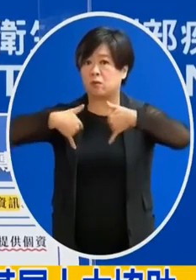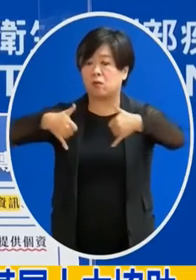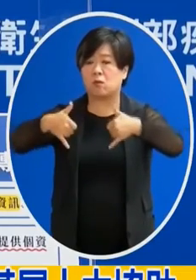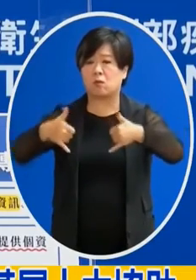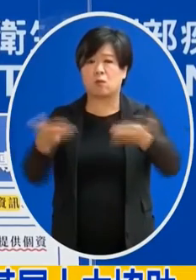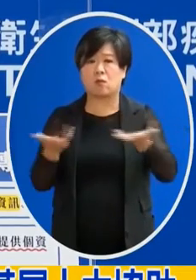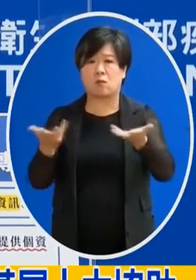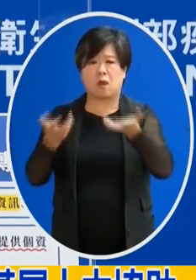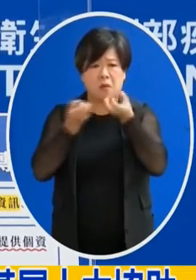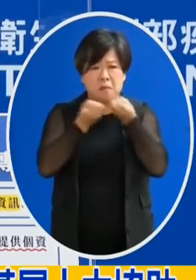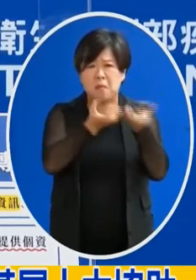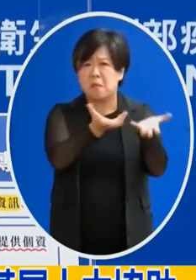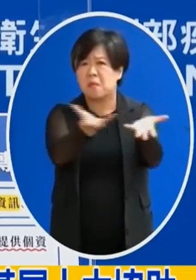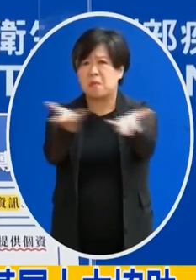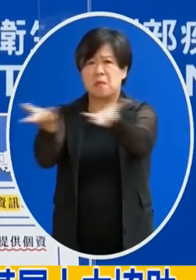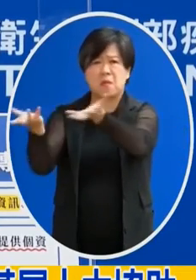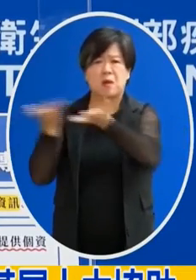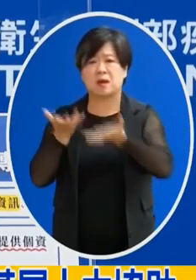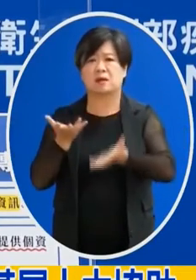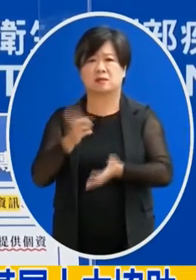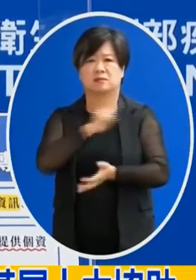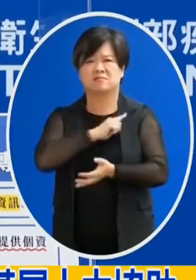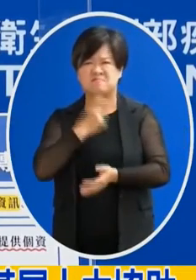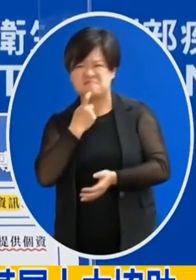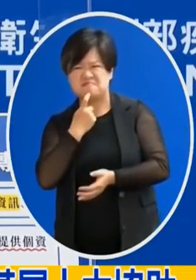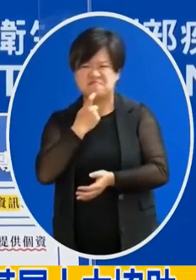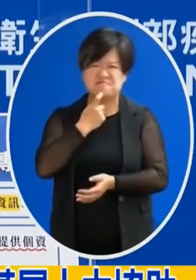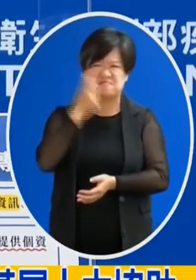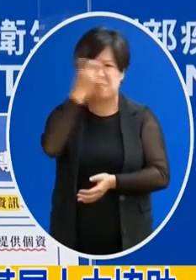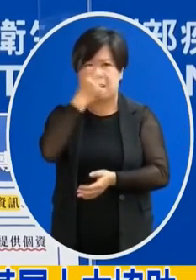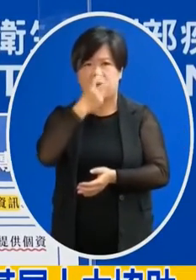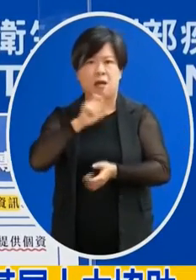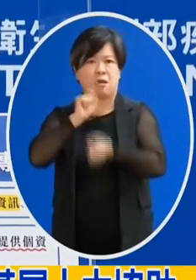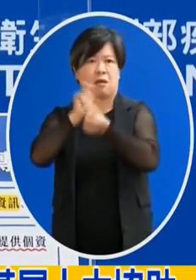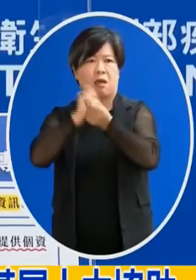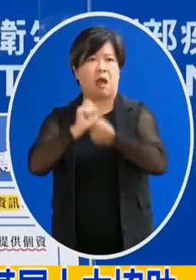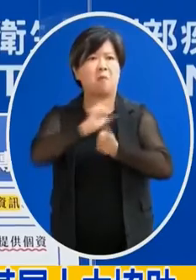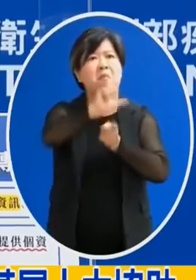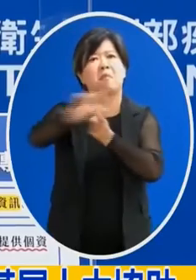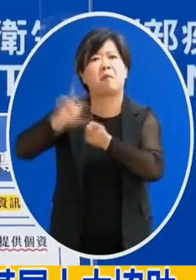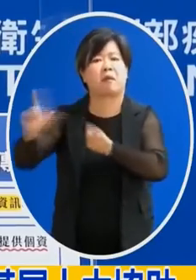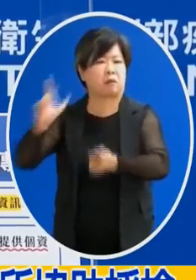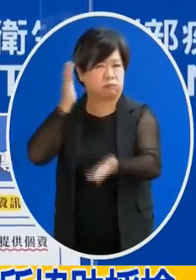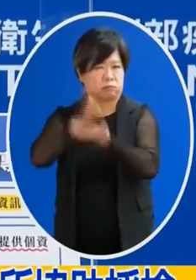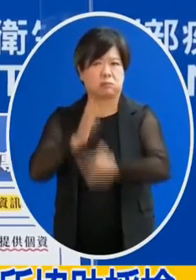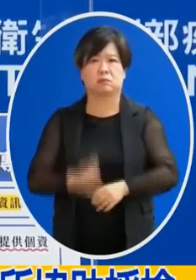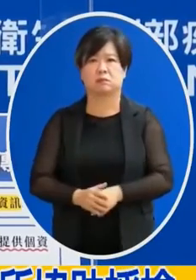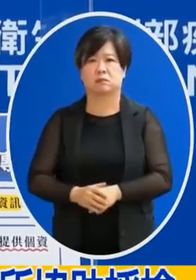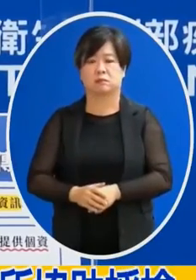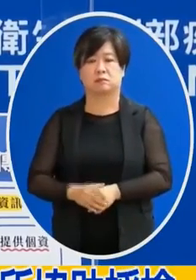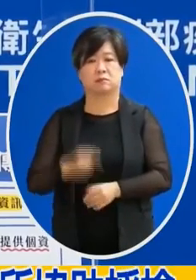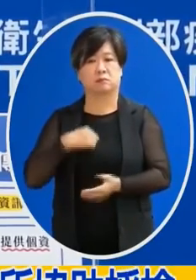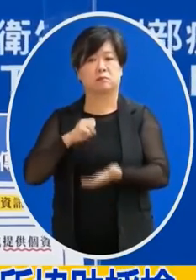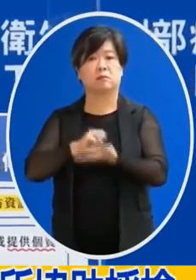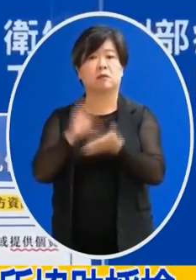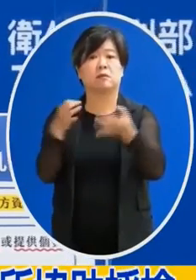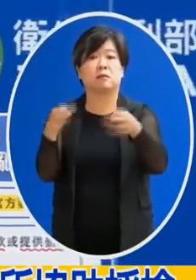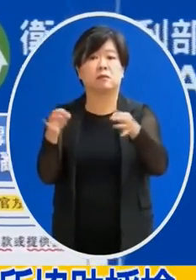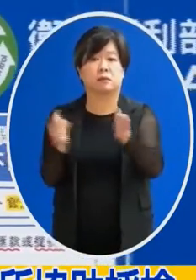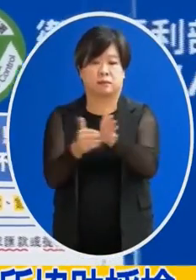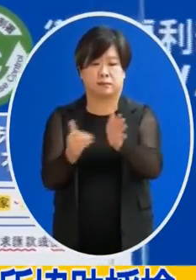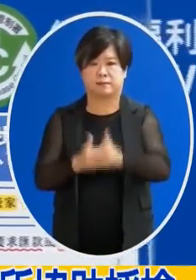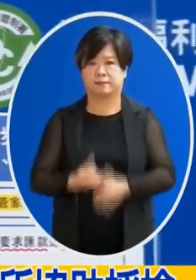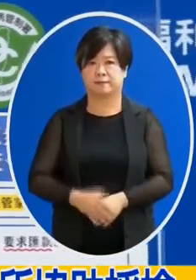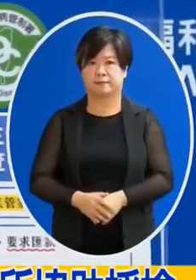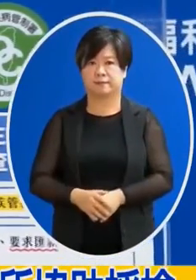关的讯息，一定要多疑多查，不乱传哈。再次的提醒大家，那今天的报告就先到这边